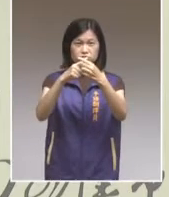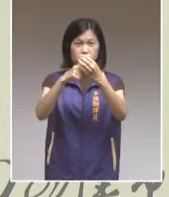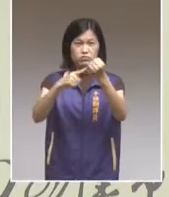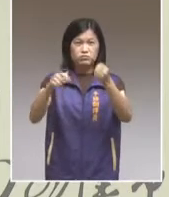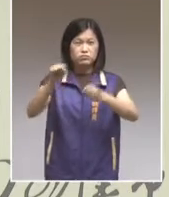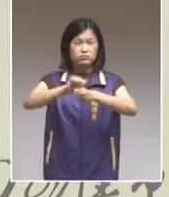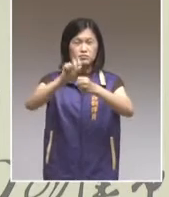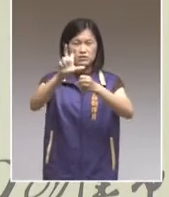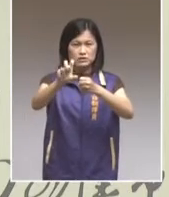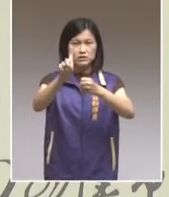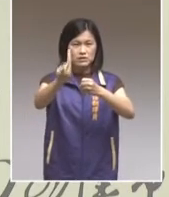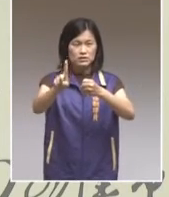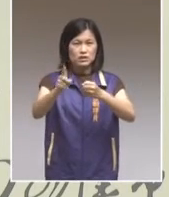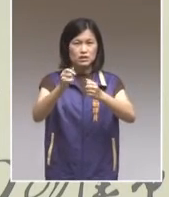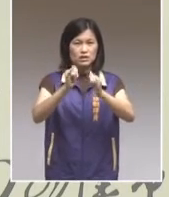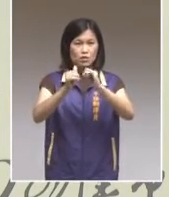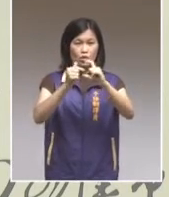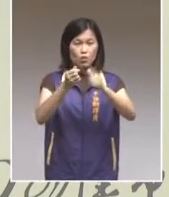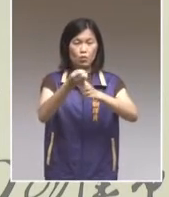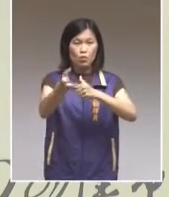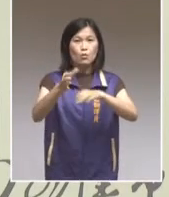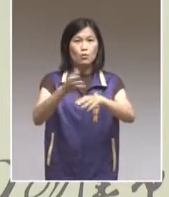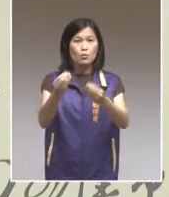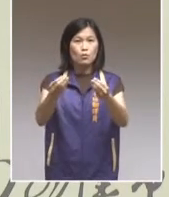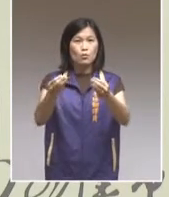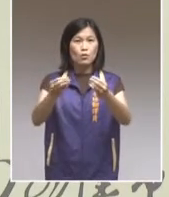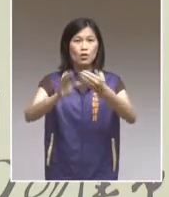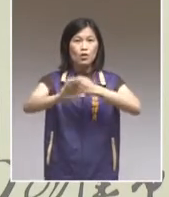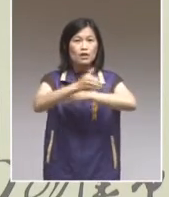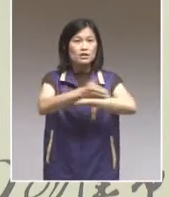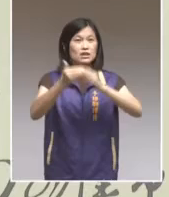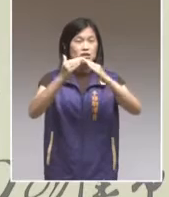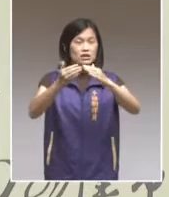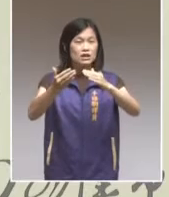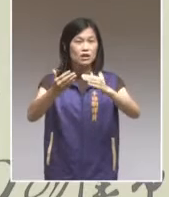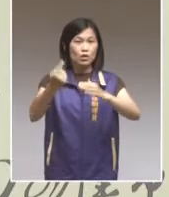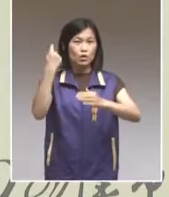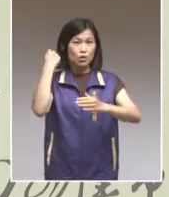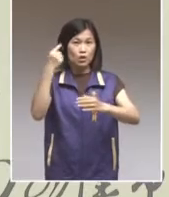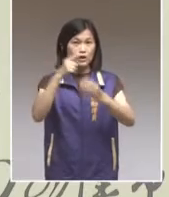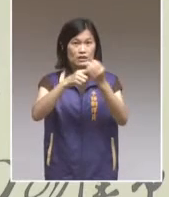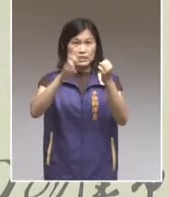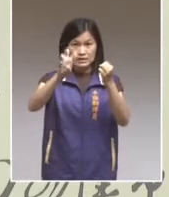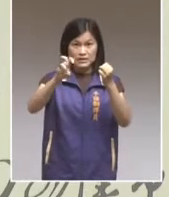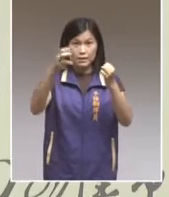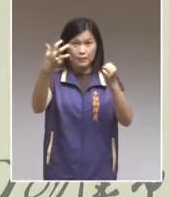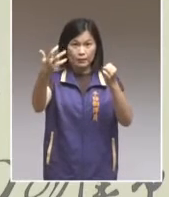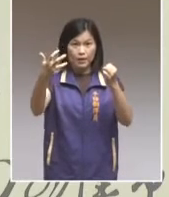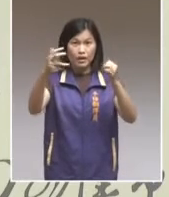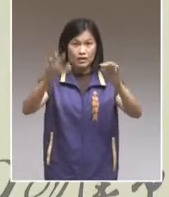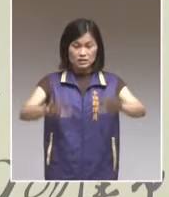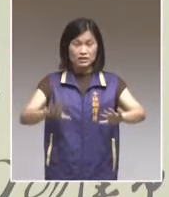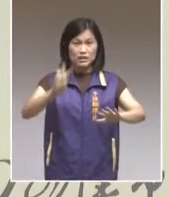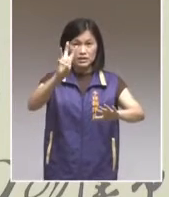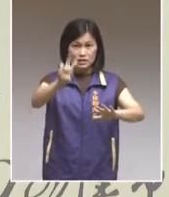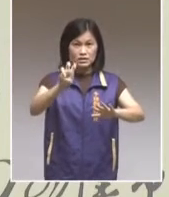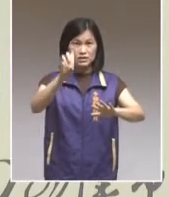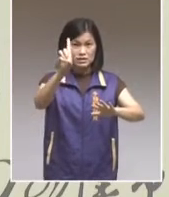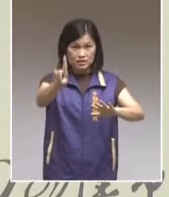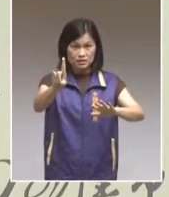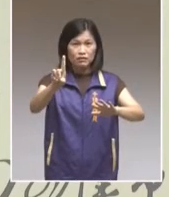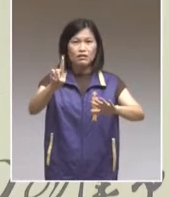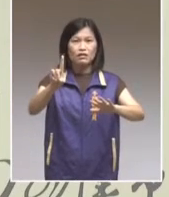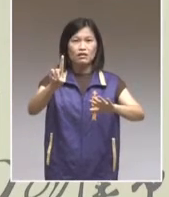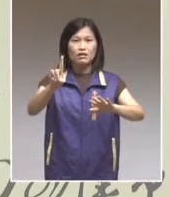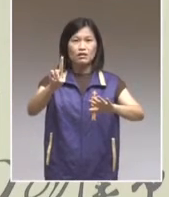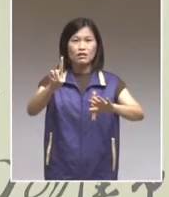71例，这个没有社区风险。外县市的旅游史昨天是38， 今天是31，好，